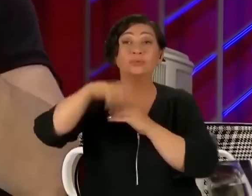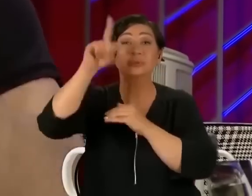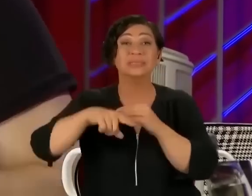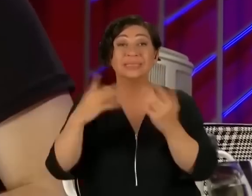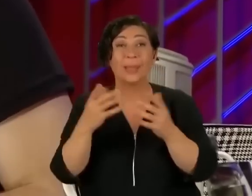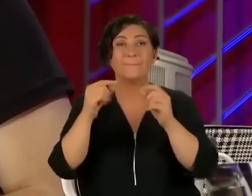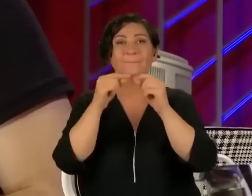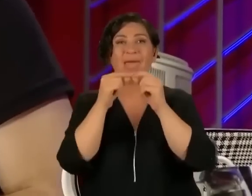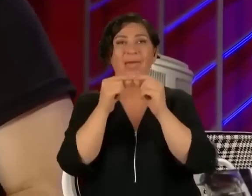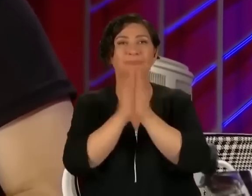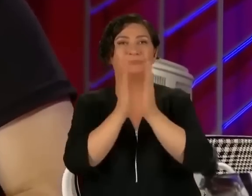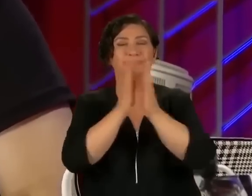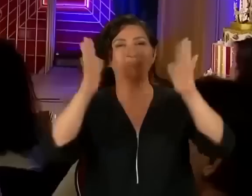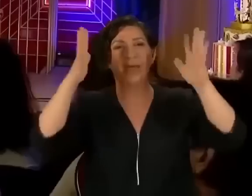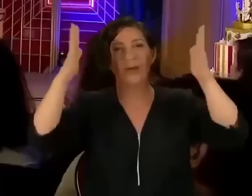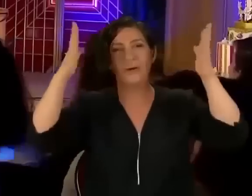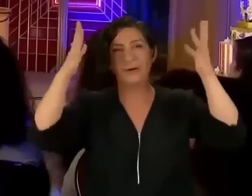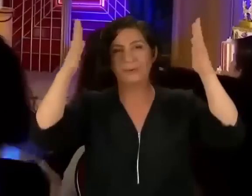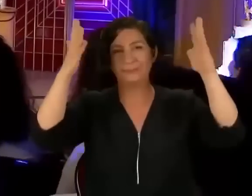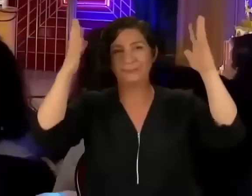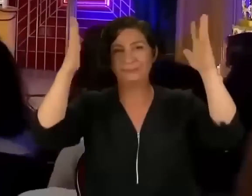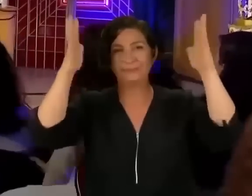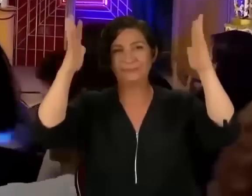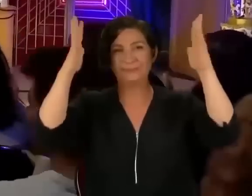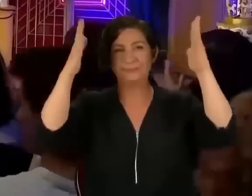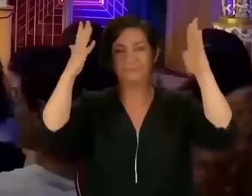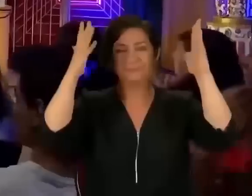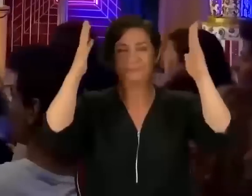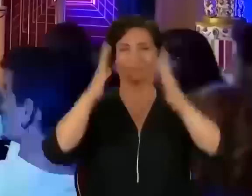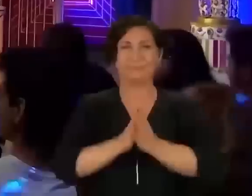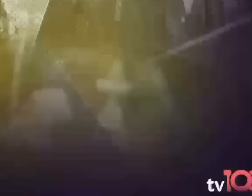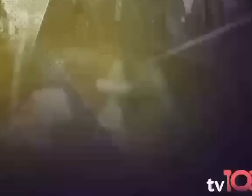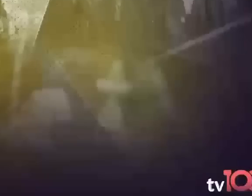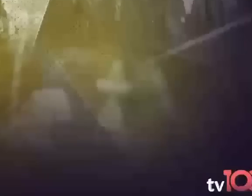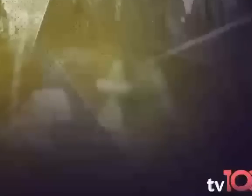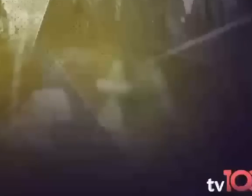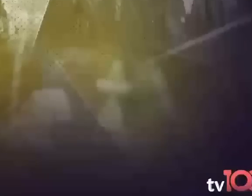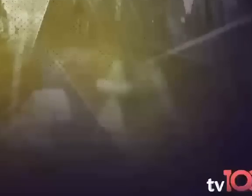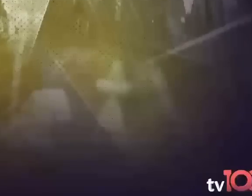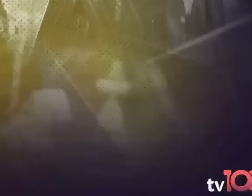değerlendiriyorsunuz? B. B. Bravo. Bravo. Alkışlıyoruz. Doğu Demirkol'u.